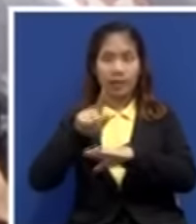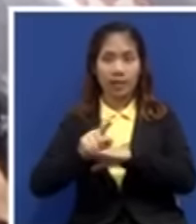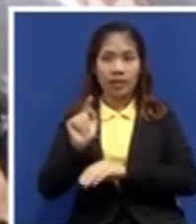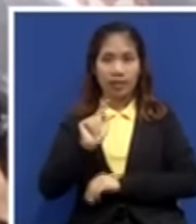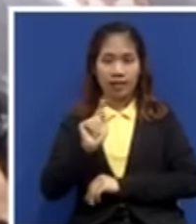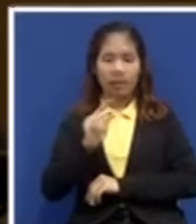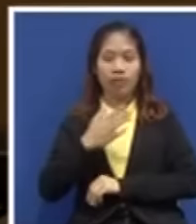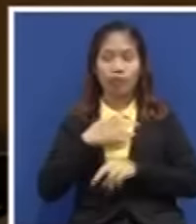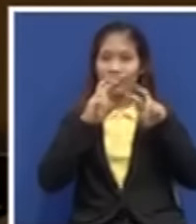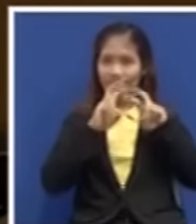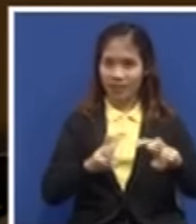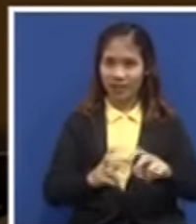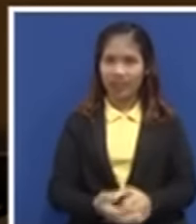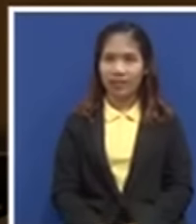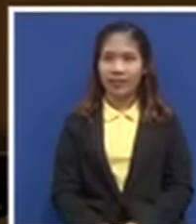ไม่ได้ผมจะขออนุญาต